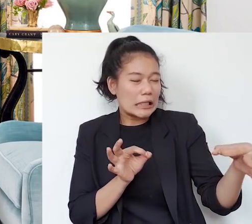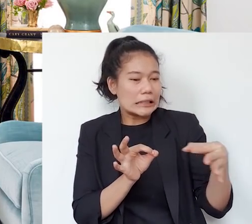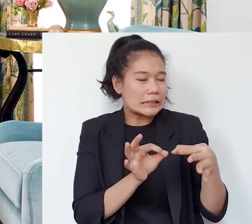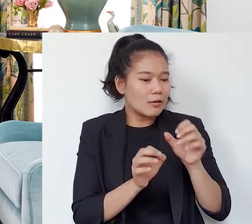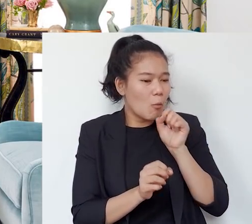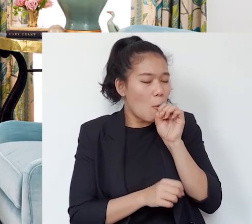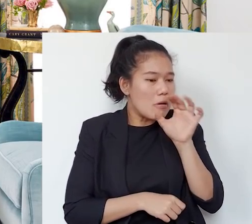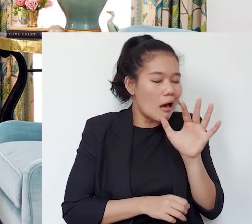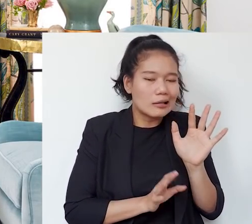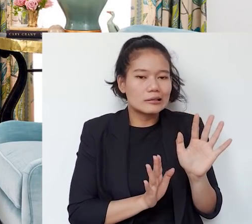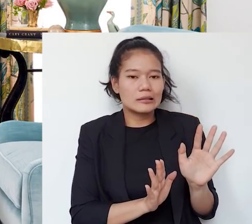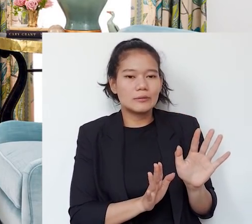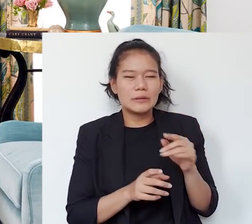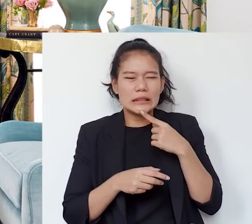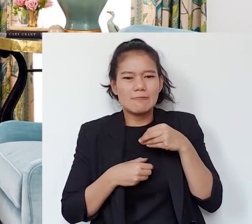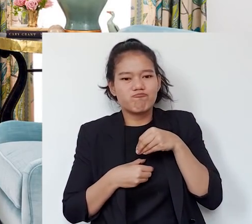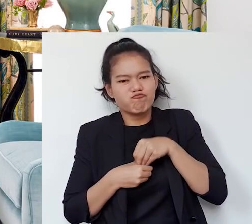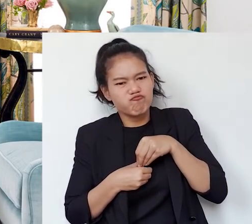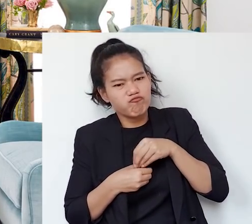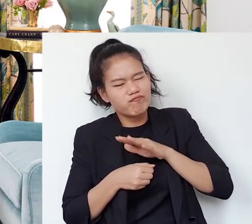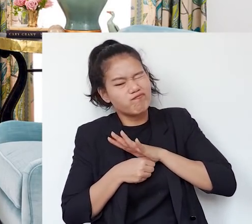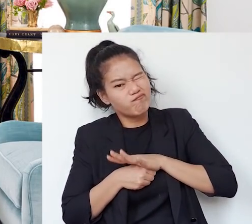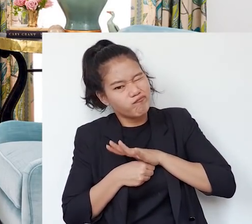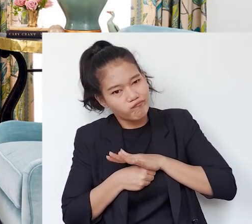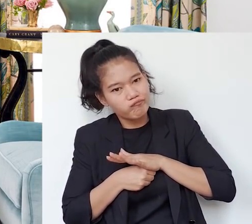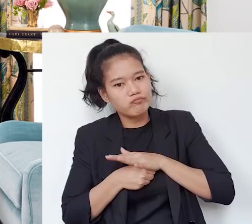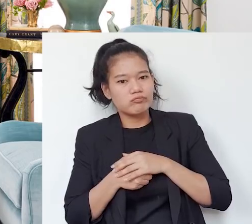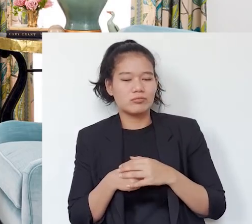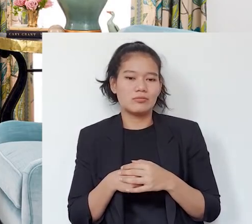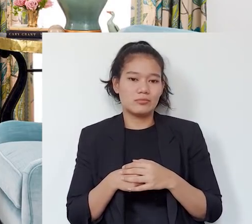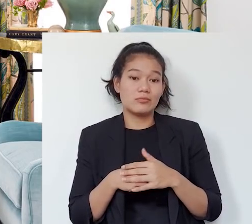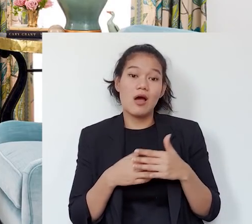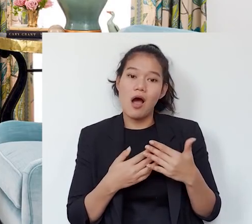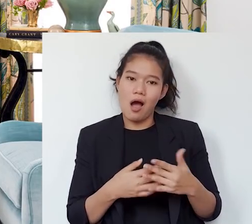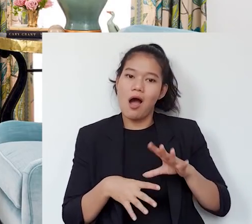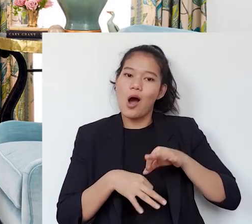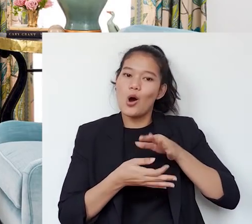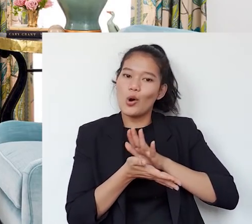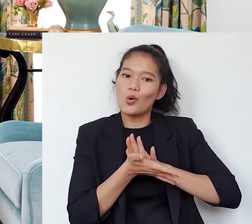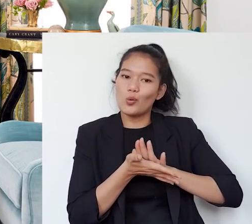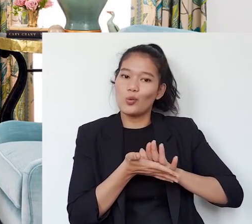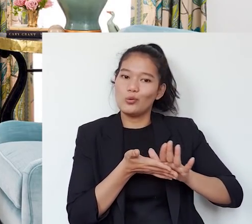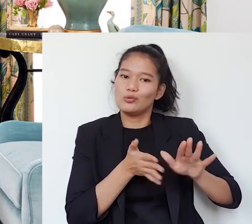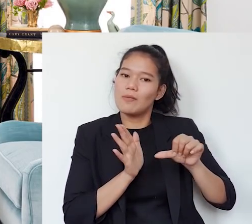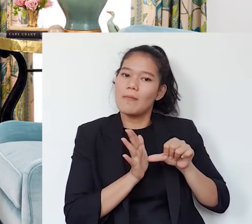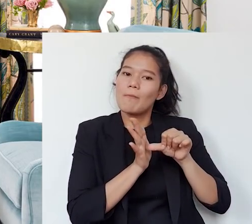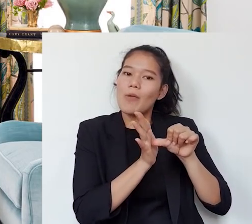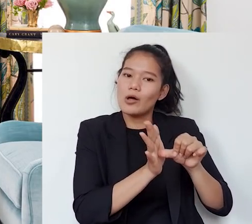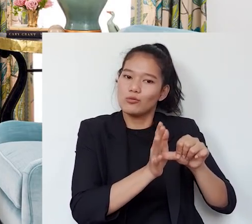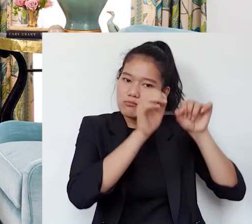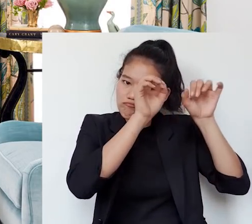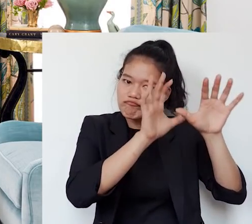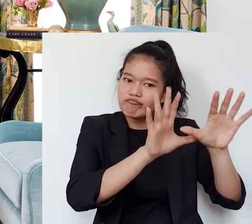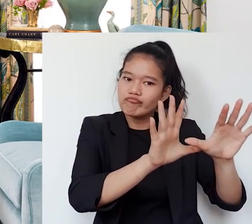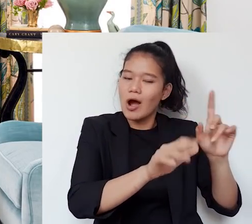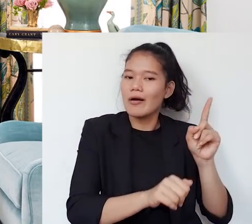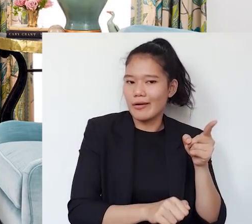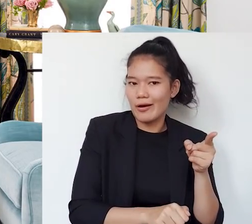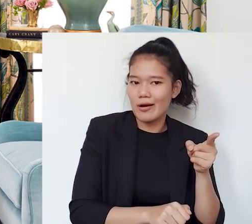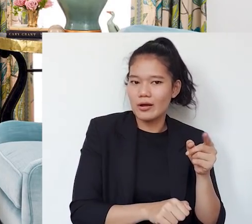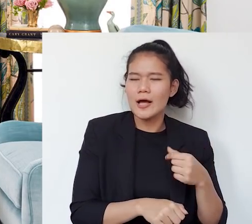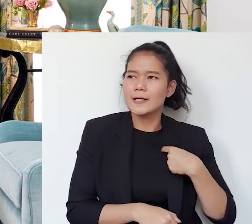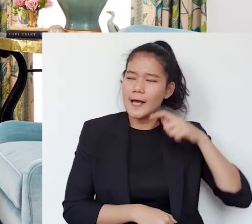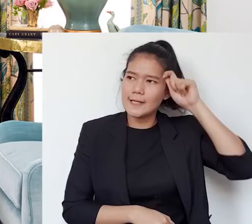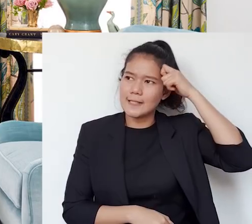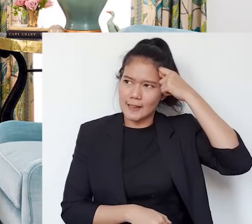sekalipun. Dan bukankah pertolongan Roh Kudus ada di sana? Saya ingat